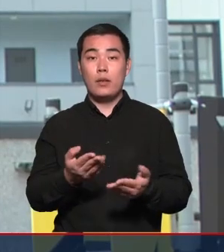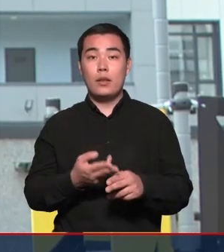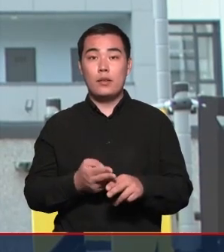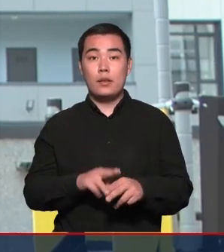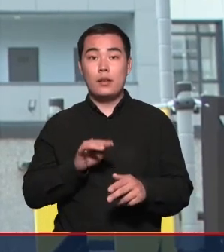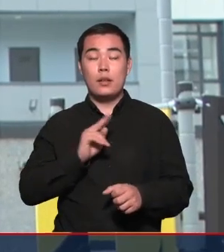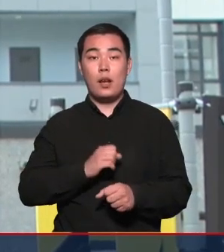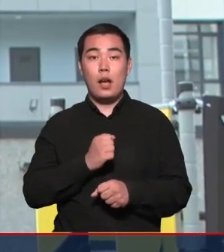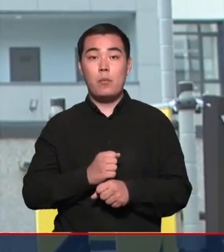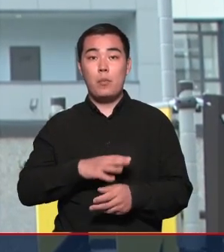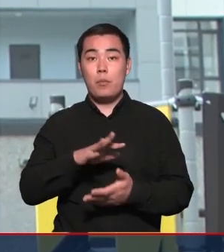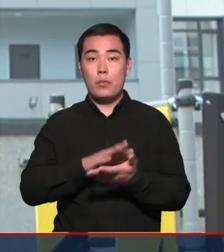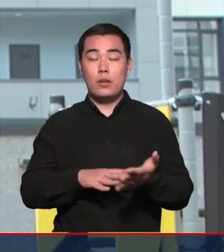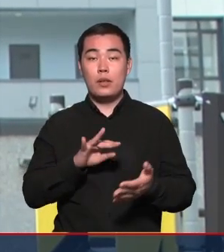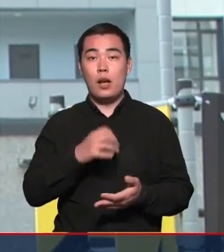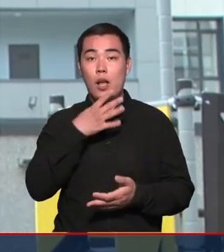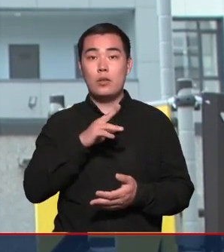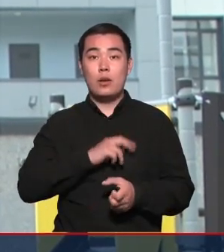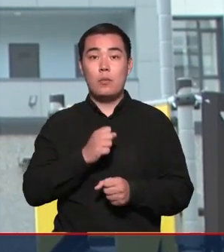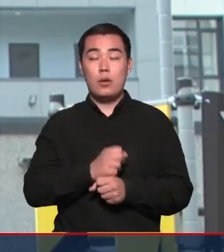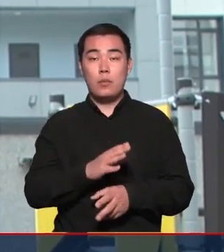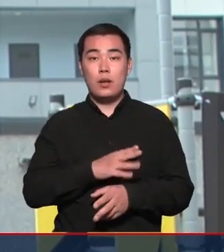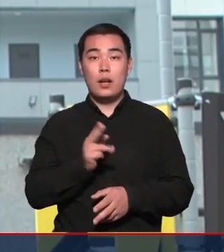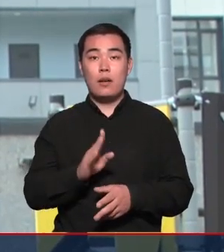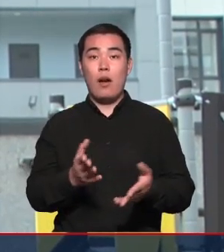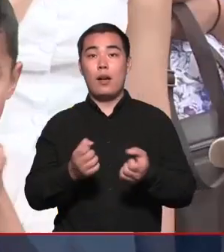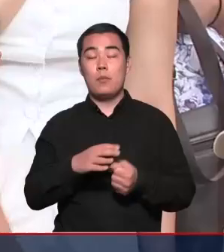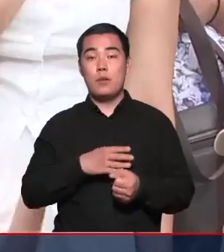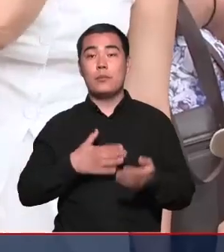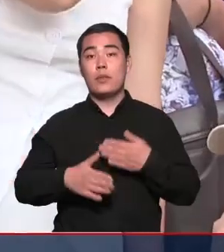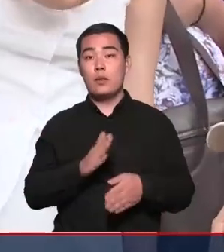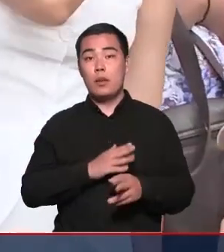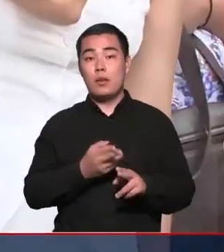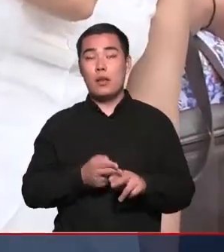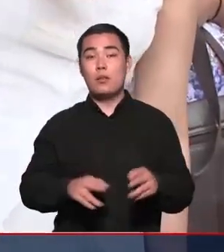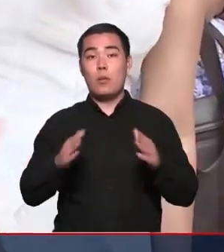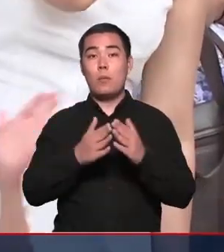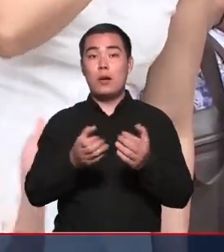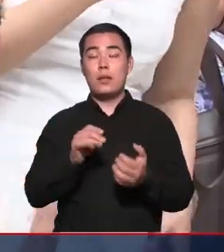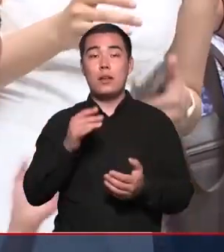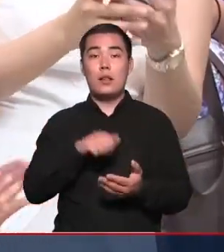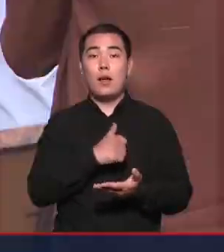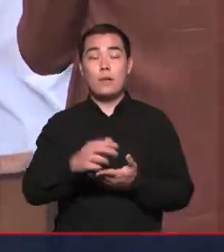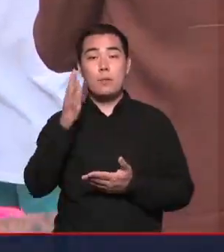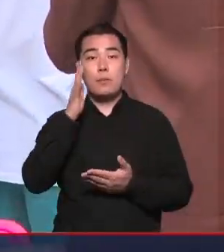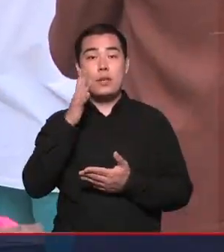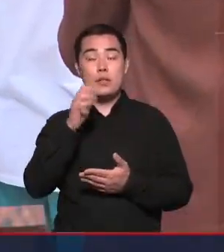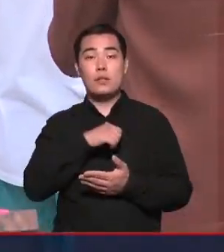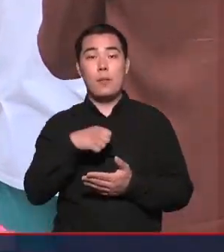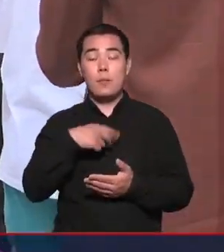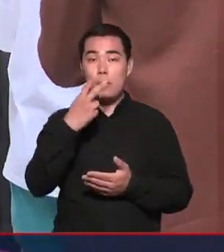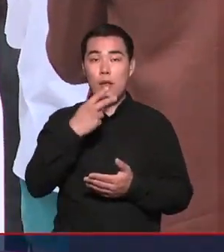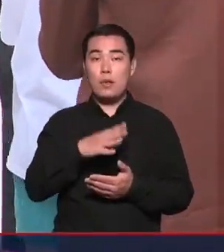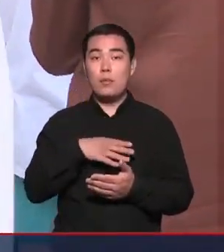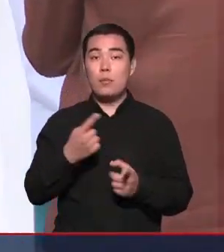Жөндеу жұмыстары жасалған екен, жақсы жасалыпты. Пәтер ұнады, көңілінде шықты. Баспана алып, басты арманы орындалғандар қуаныштан көз жасын тия